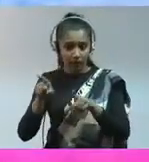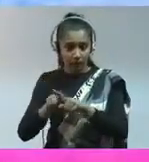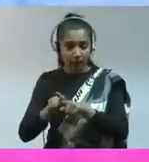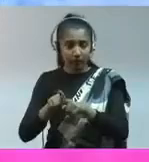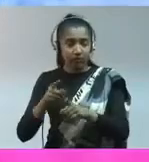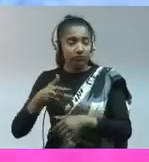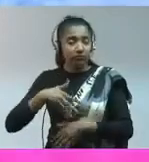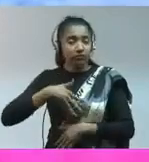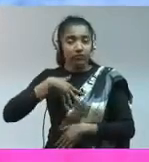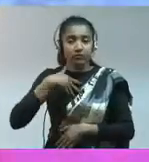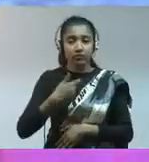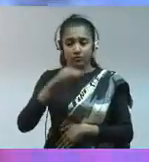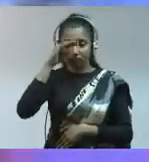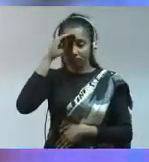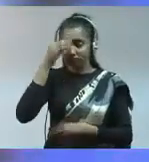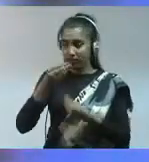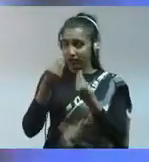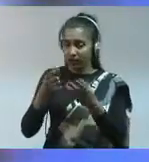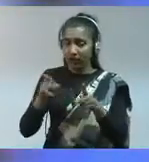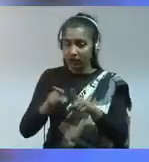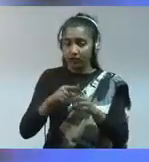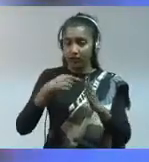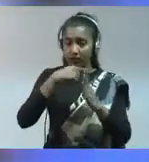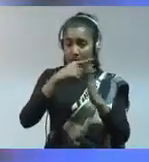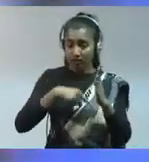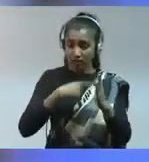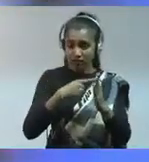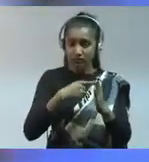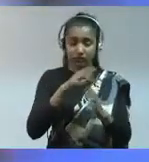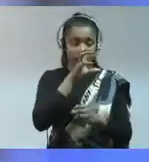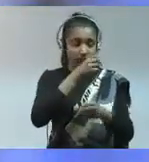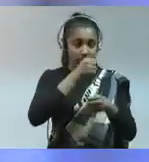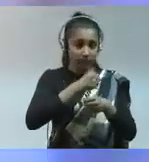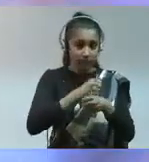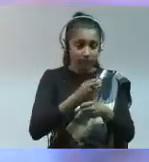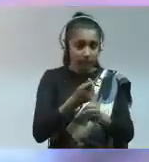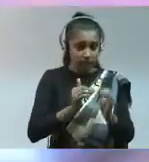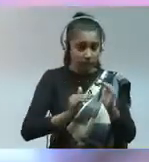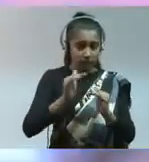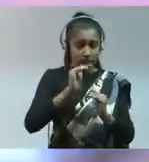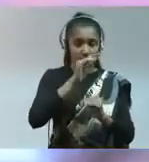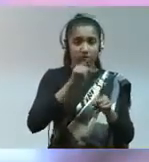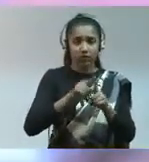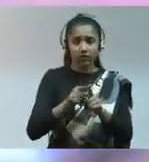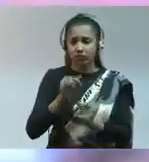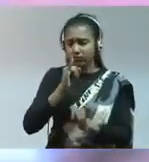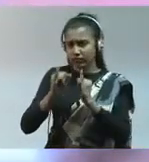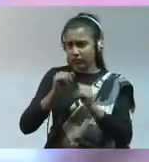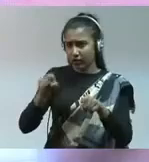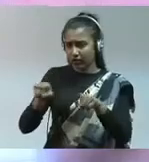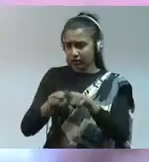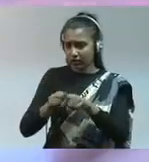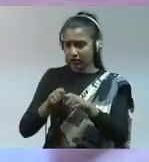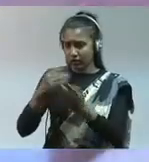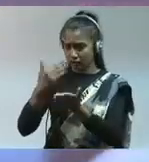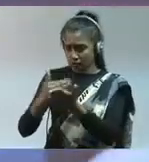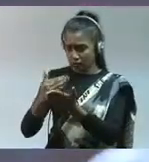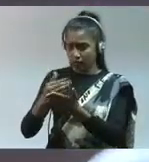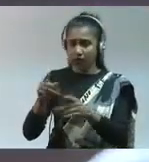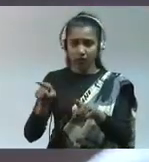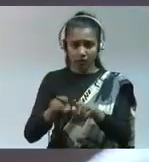සපයමින් රාජ්‍ය ආදායම ඉහළ නැංවීමටත් වංචා දූෂණයන්ට වැටකඩළු බැඳීමටත්